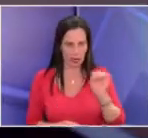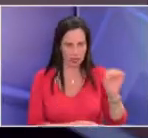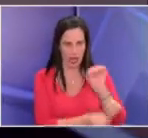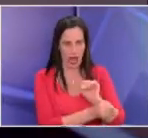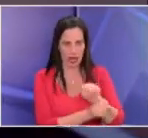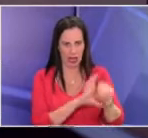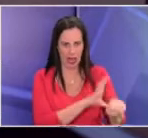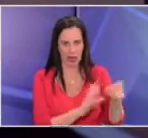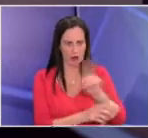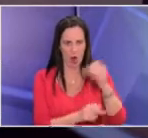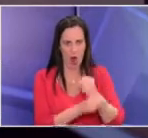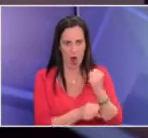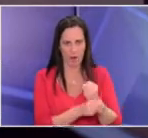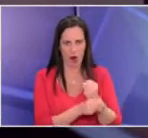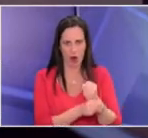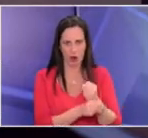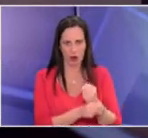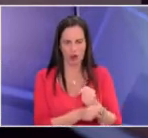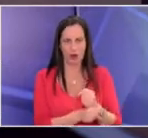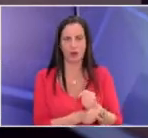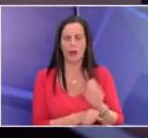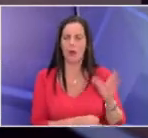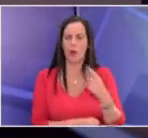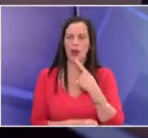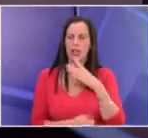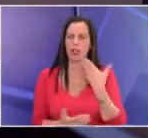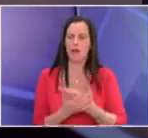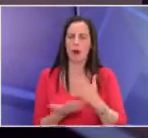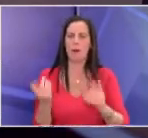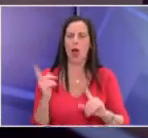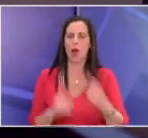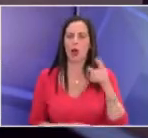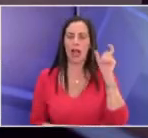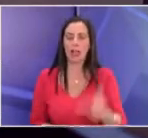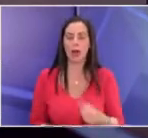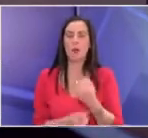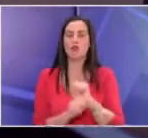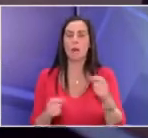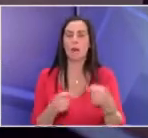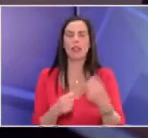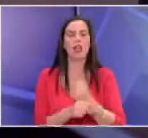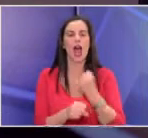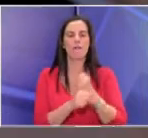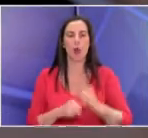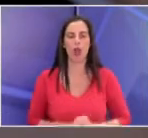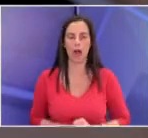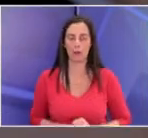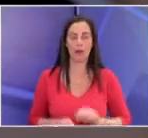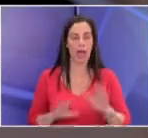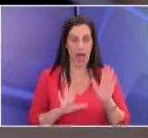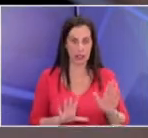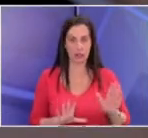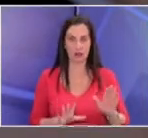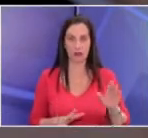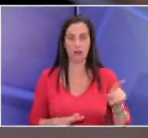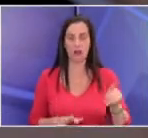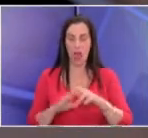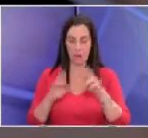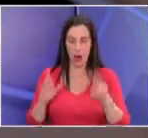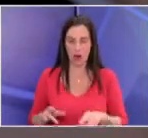נולדים עבריינים, חוץ מקבוצה מאוד מסוימת. מה קורה בתוך בתי הסוהר על מנת לגרום לתופעה